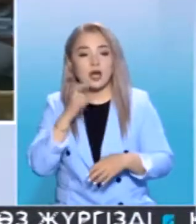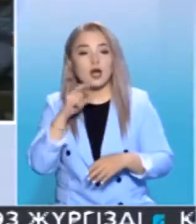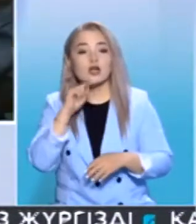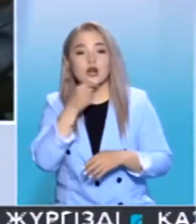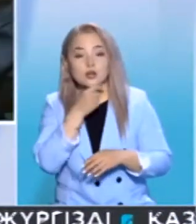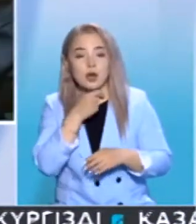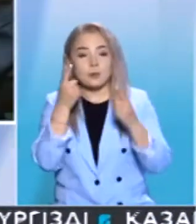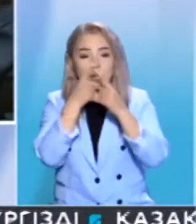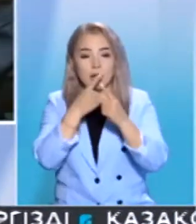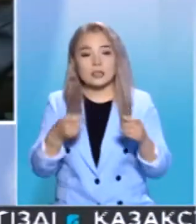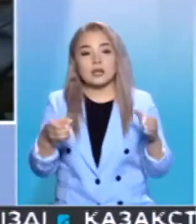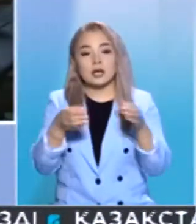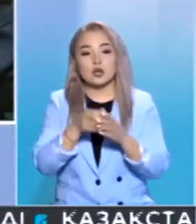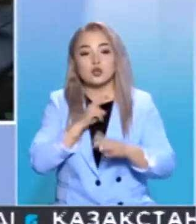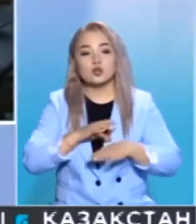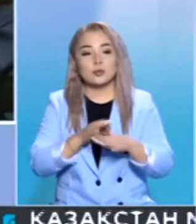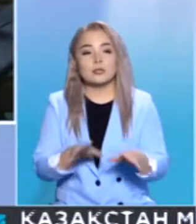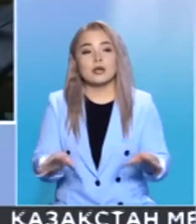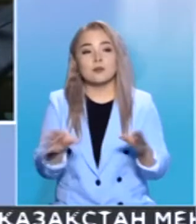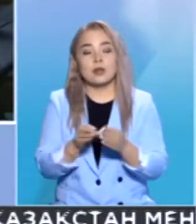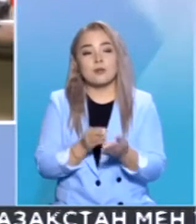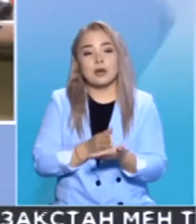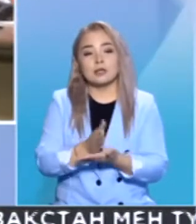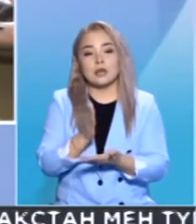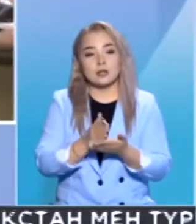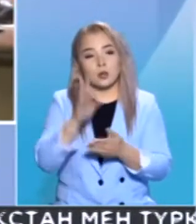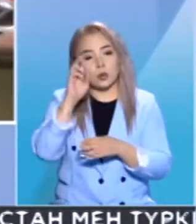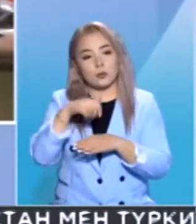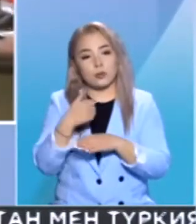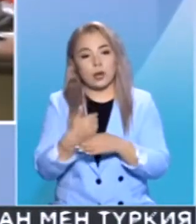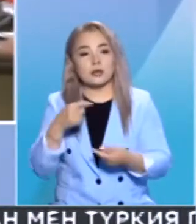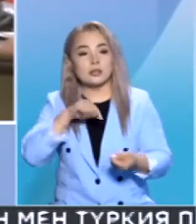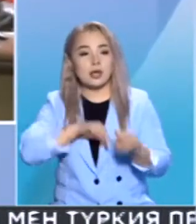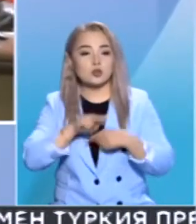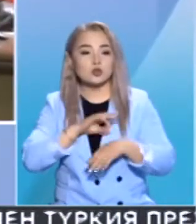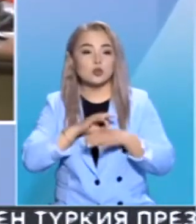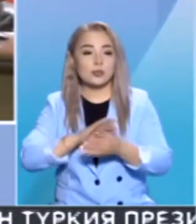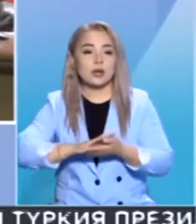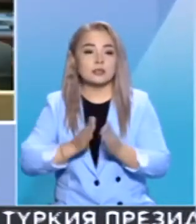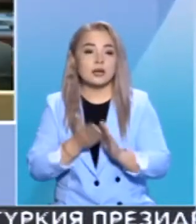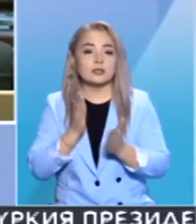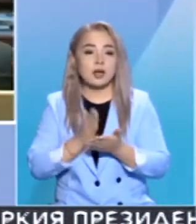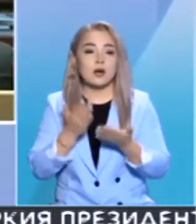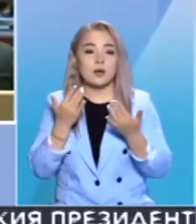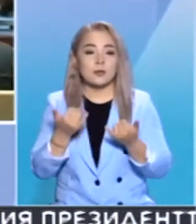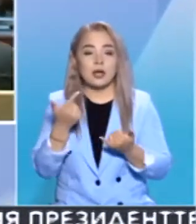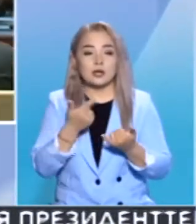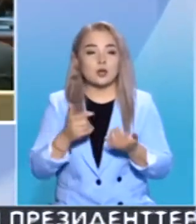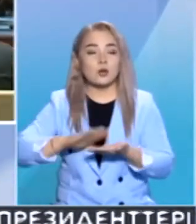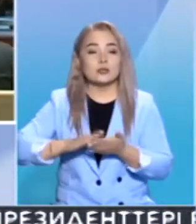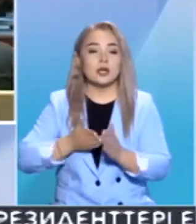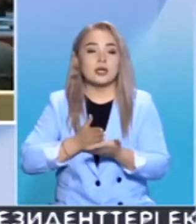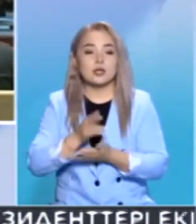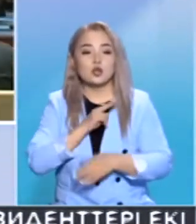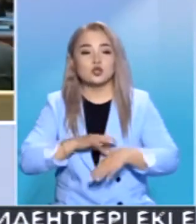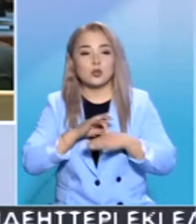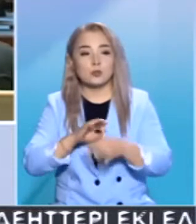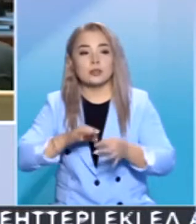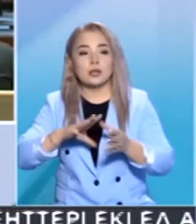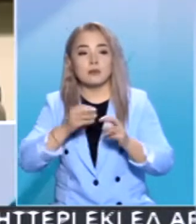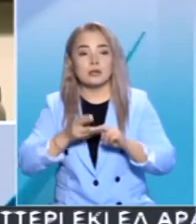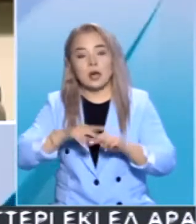және ақпарат саласында бірлесе жұмыс істеуге бағытталған үкіметаралық келісімдер бар. Тараптар бүгінгідей геосаяси жағдай шиеленісіп тұрған